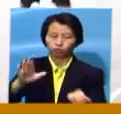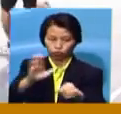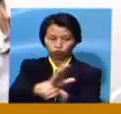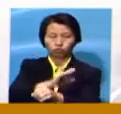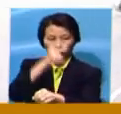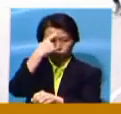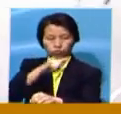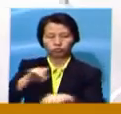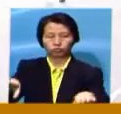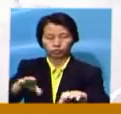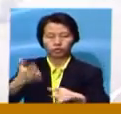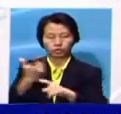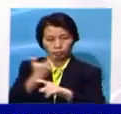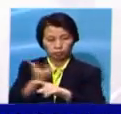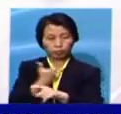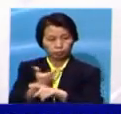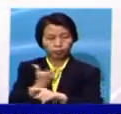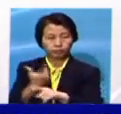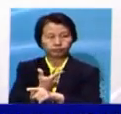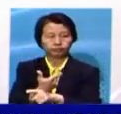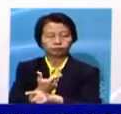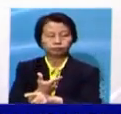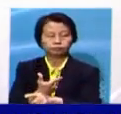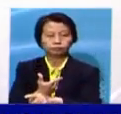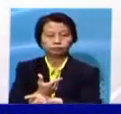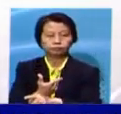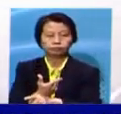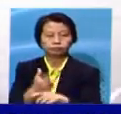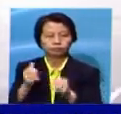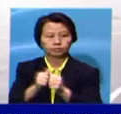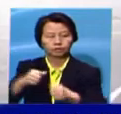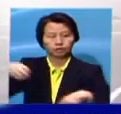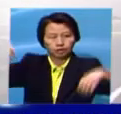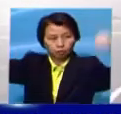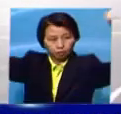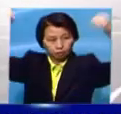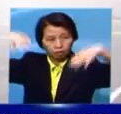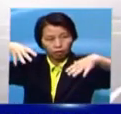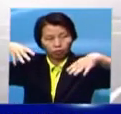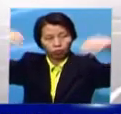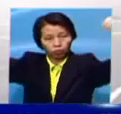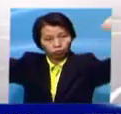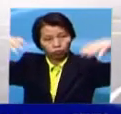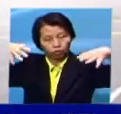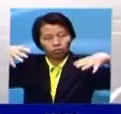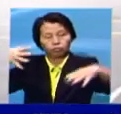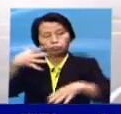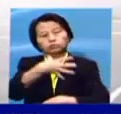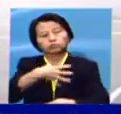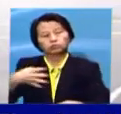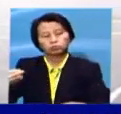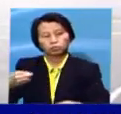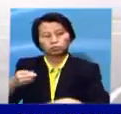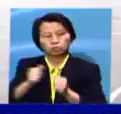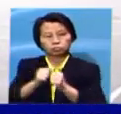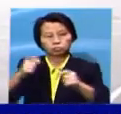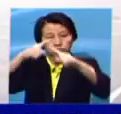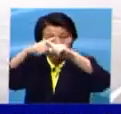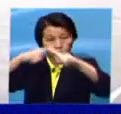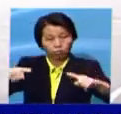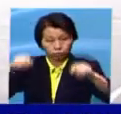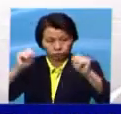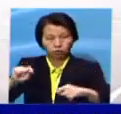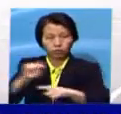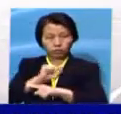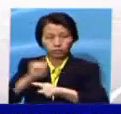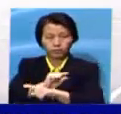latihan sepenuh masa berdasarkan dengan lampu limpah batu malam dan juga dewan-dewan yang boleh kita gunak